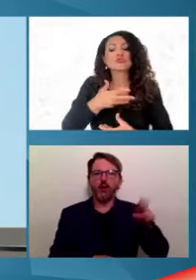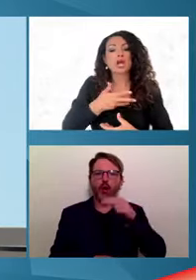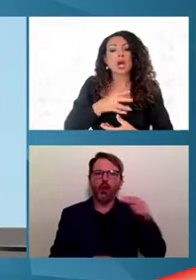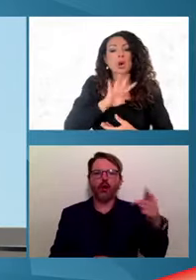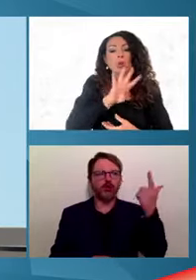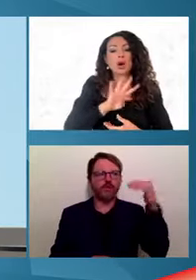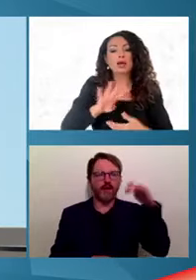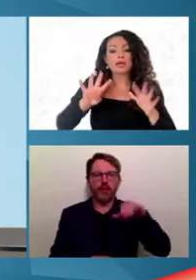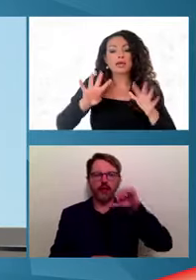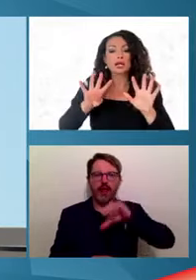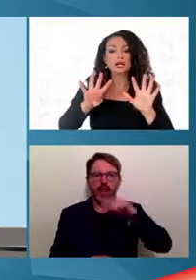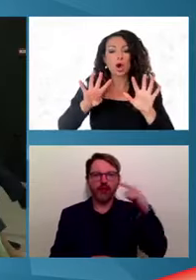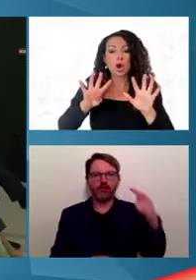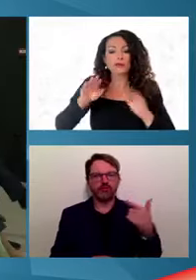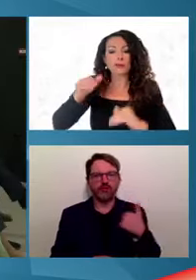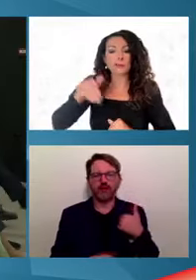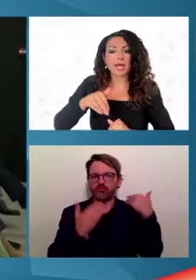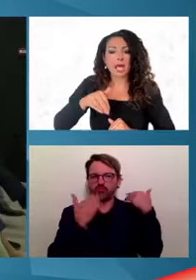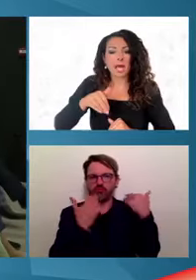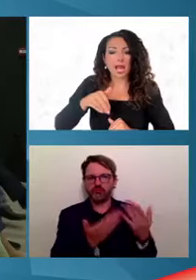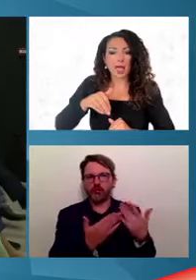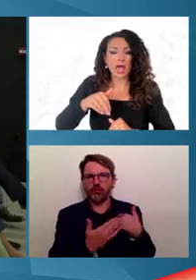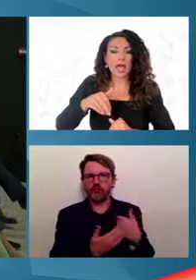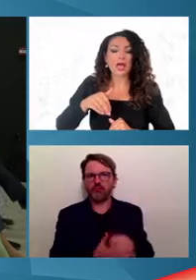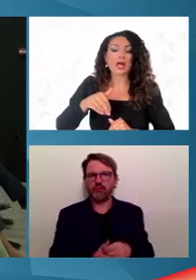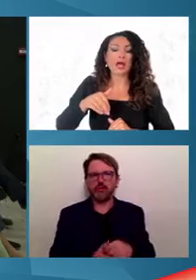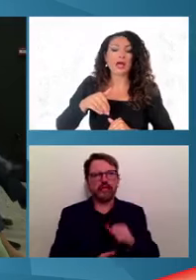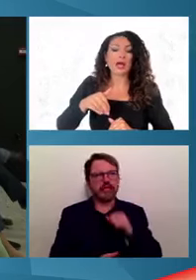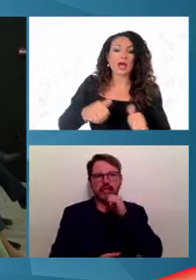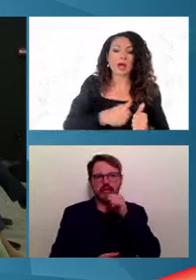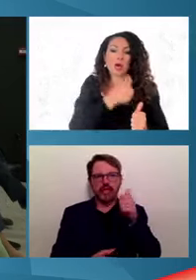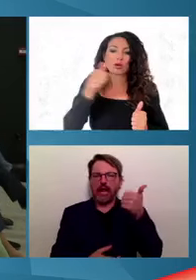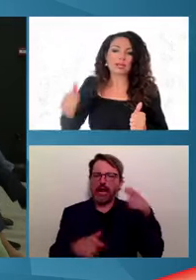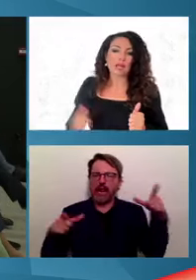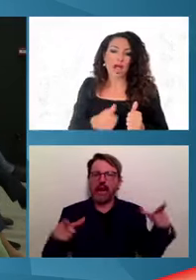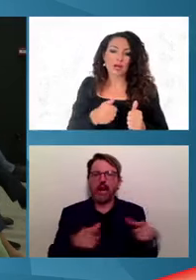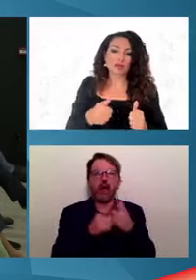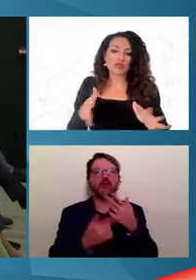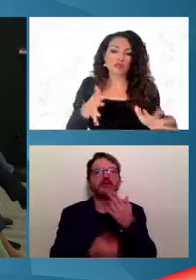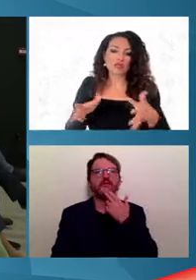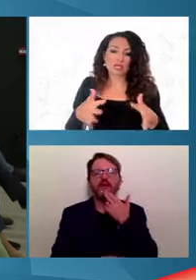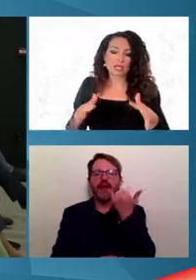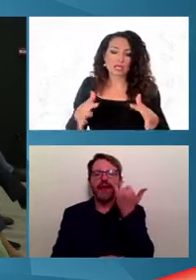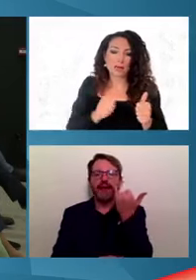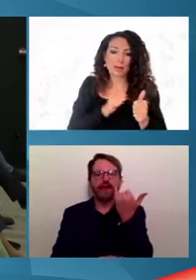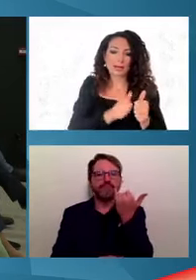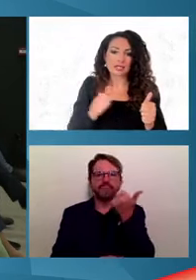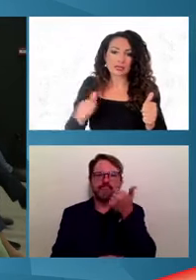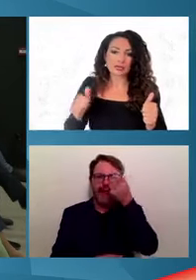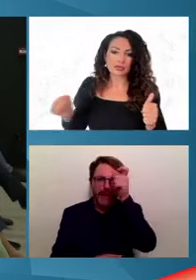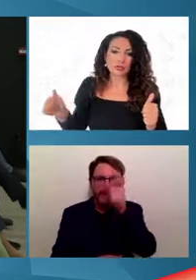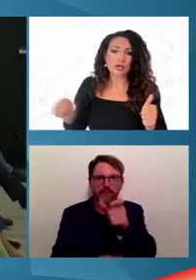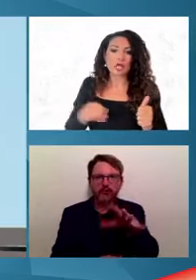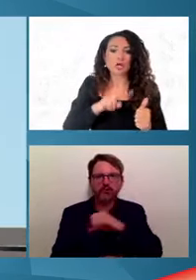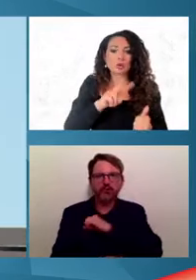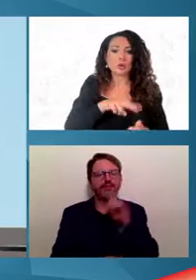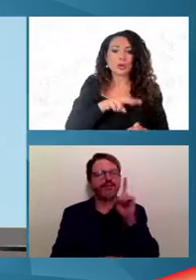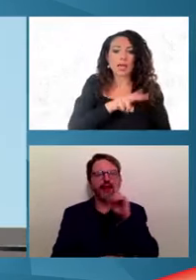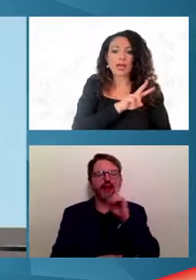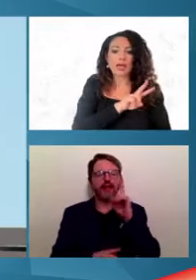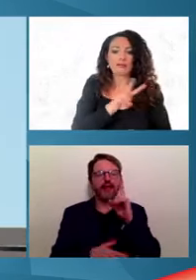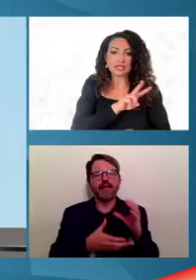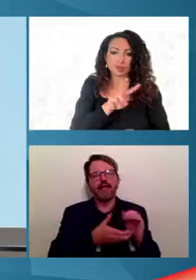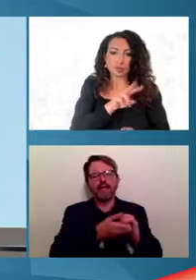2021 stehen wir. Und noch einmal, das ist nicht eine Leistung von irgendjemand einzeln. Das ist die gesellschaftliche Leistung Südtirols. Da stehen